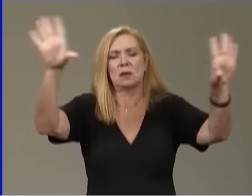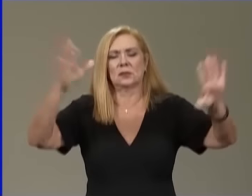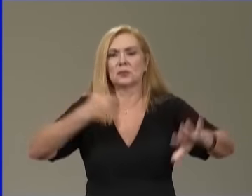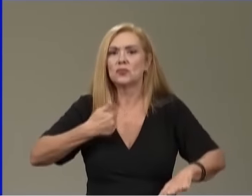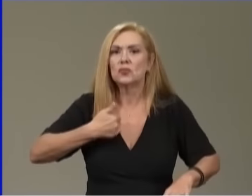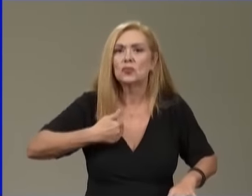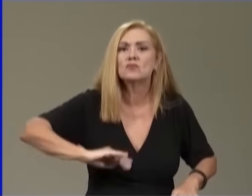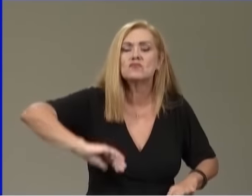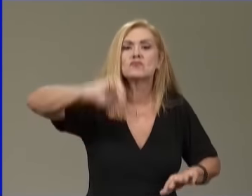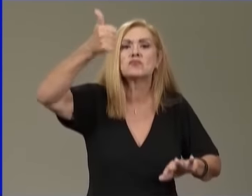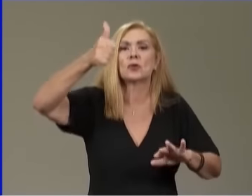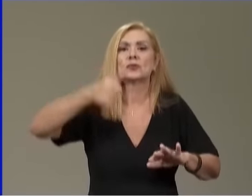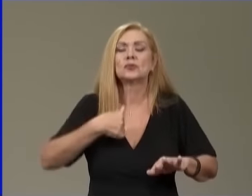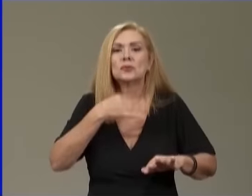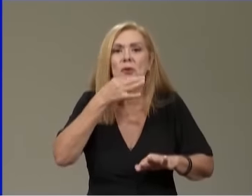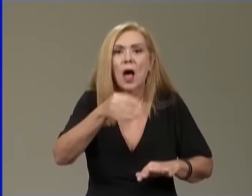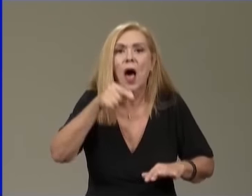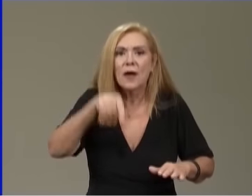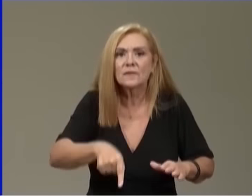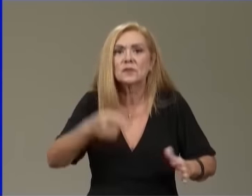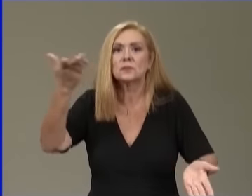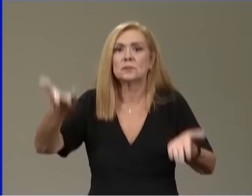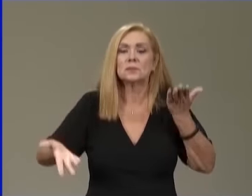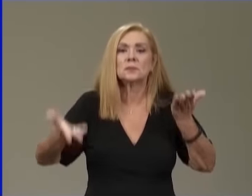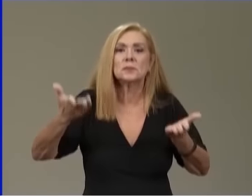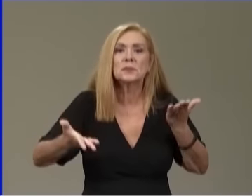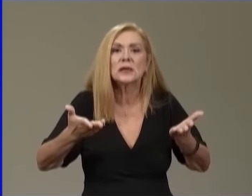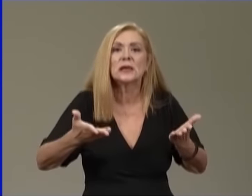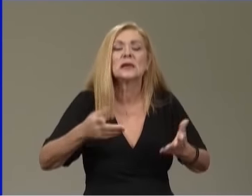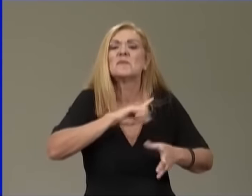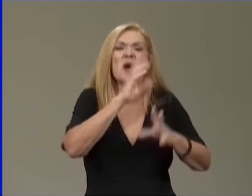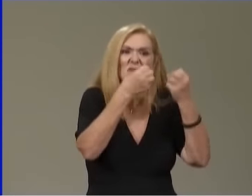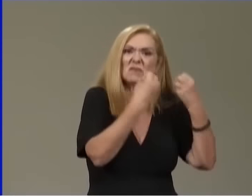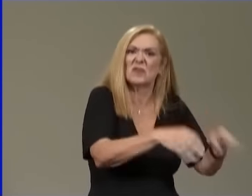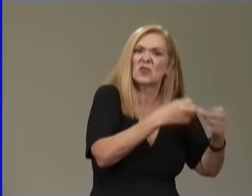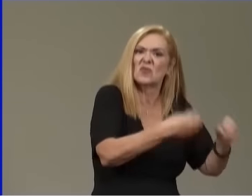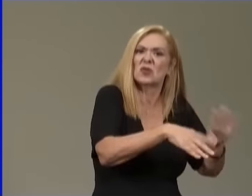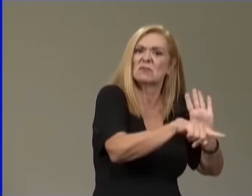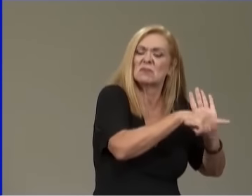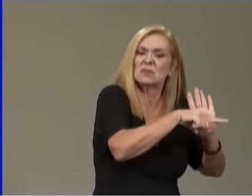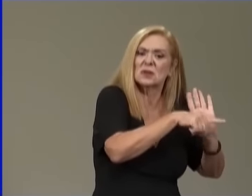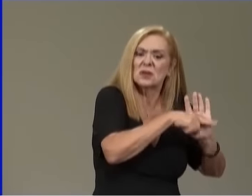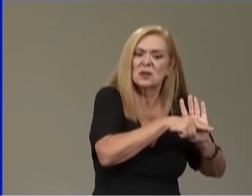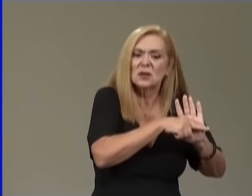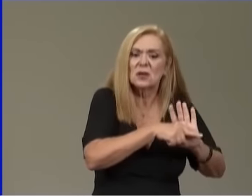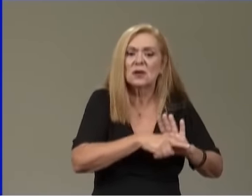μάχης σε αυτήν την αναμέτρηση με τα κακώς κείμενα. Εγώ πρώτος